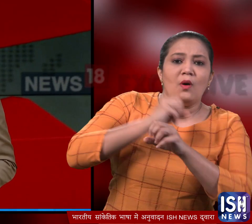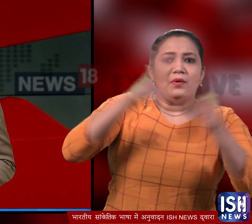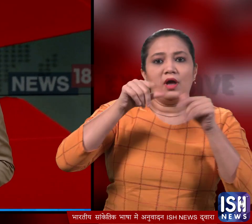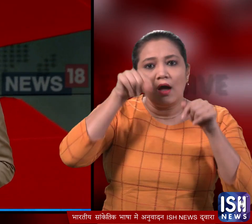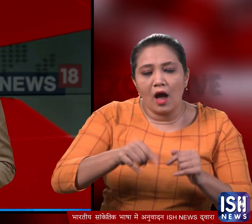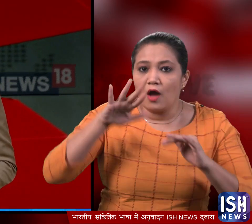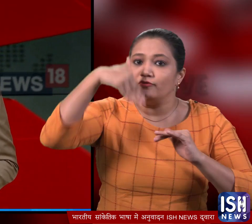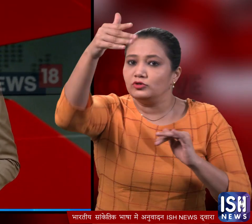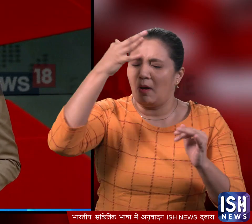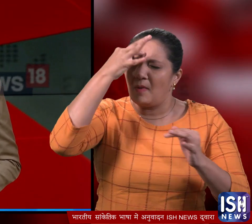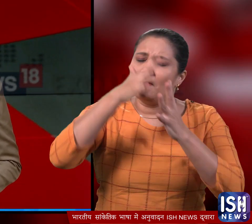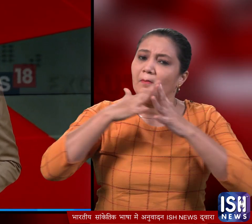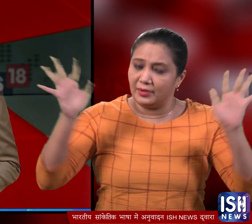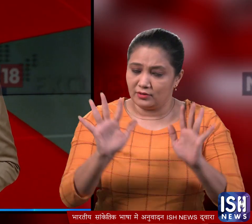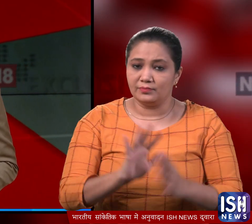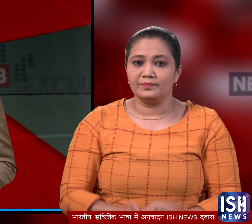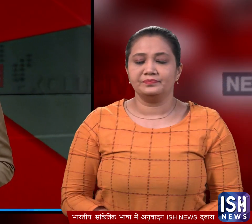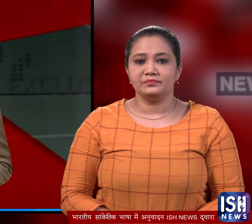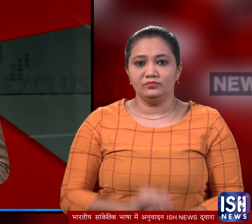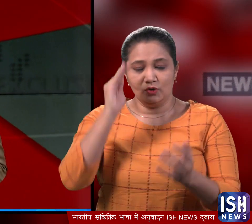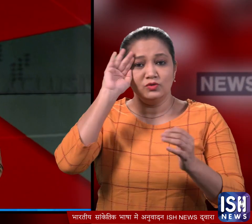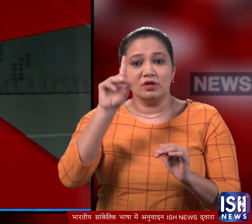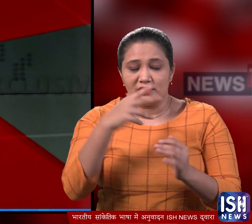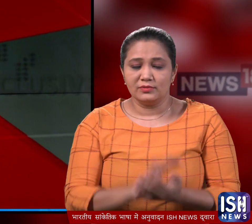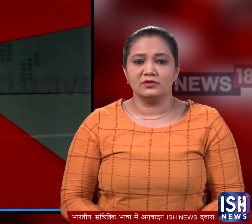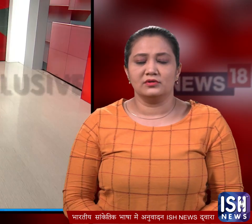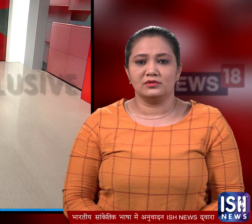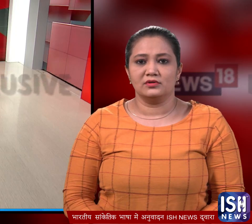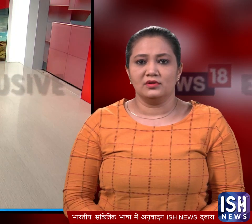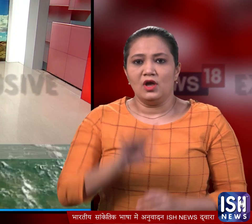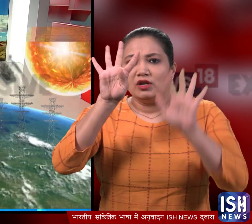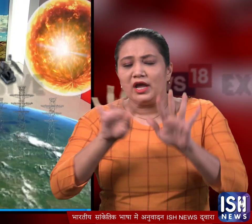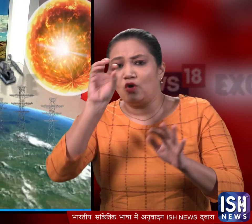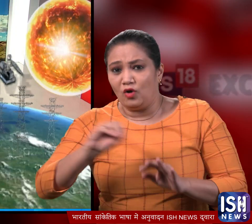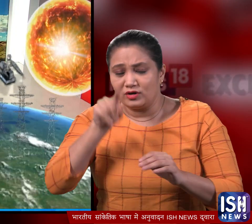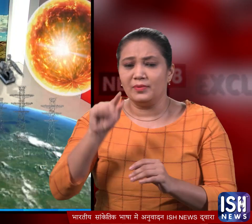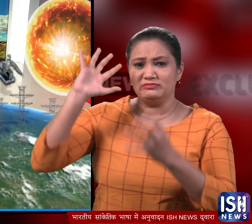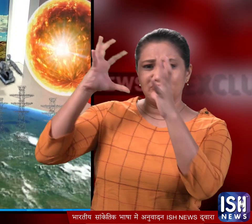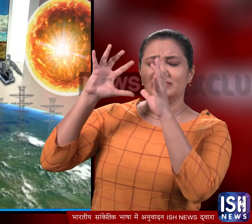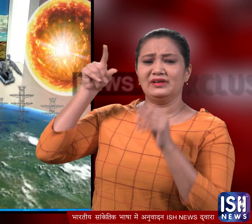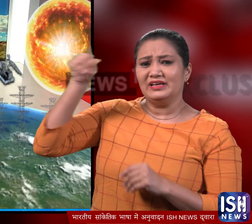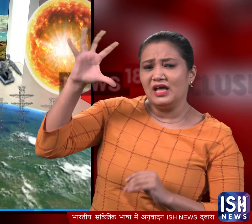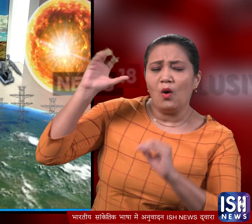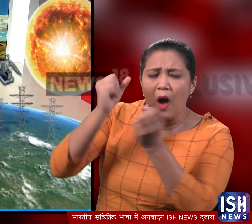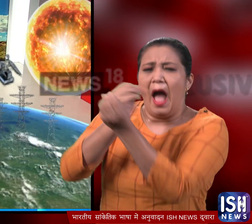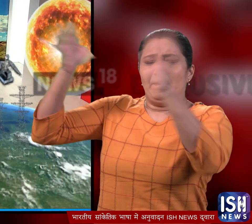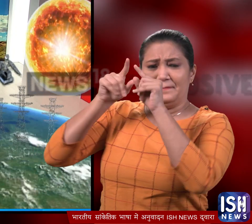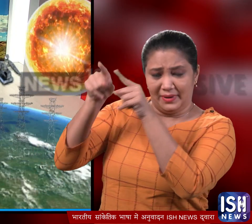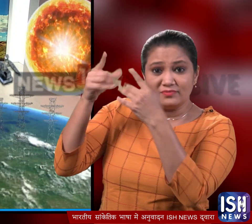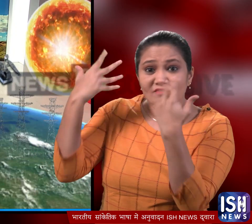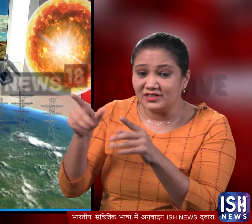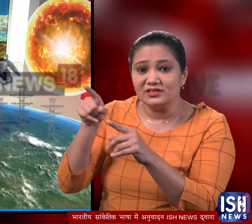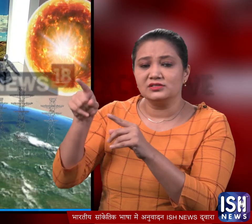काले बादल मंडराने की आशंका जताई जा रही। न्यूज़ 18 के जनक दवे की रिपोर्ट है कि 9 अक्टूबर को सूरज पर जो जबरदस्त धमाका